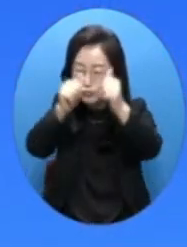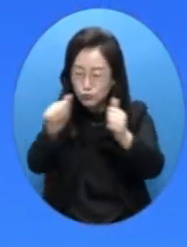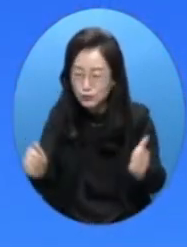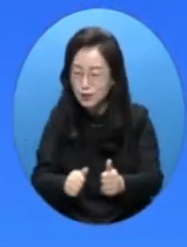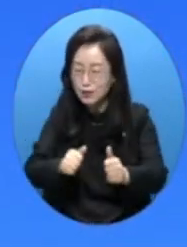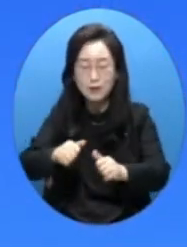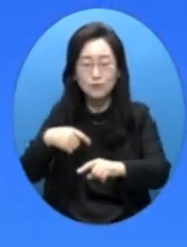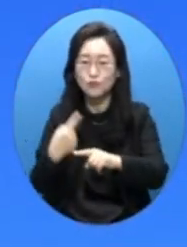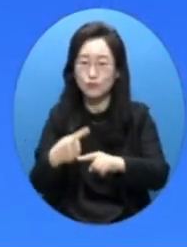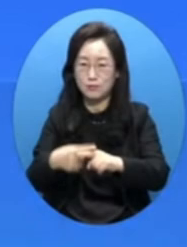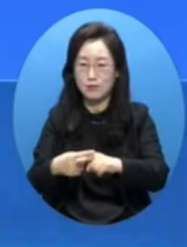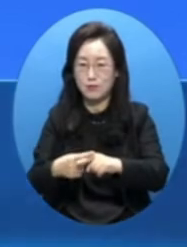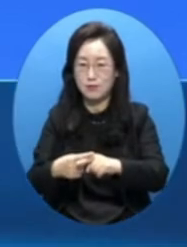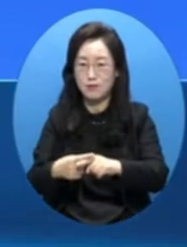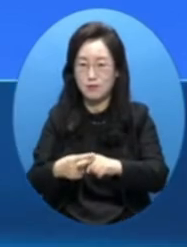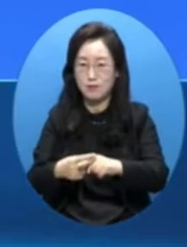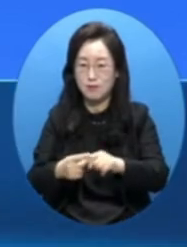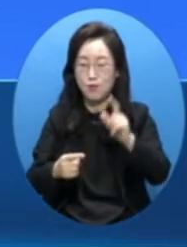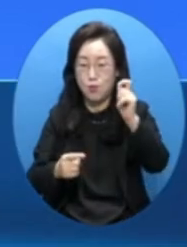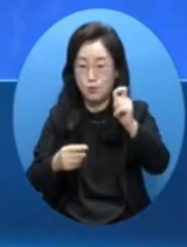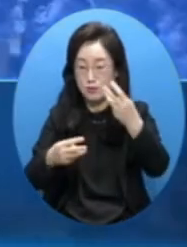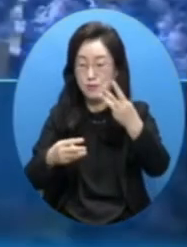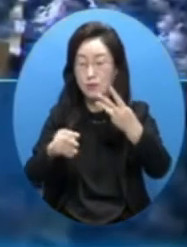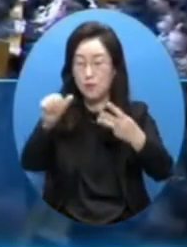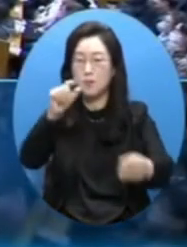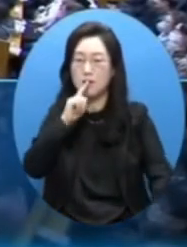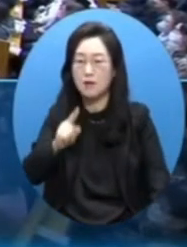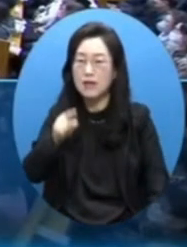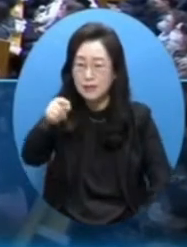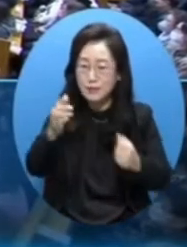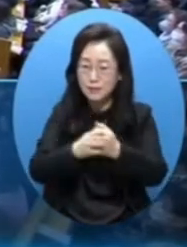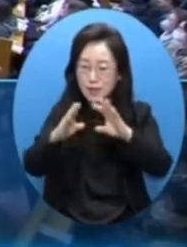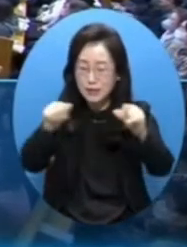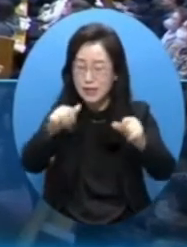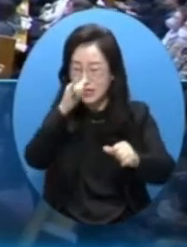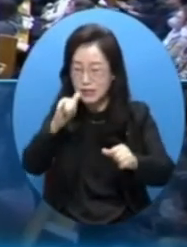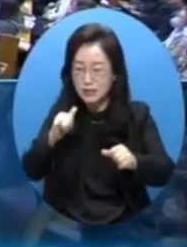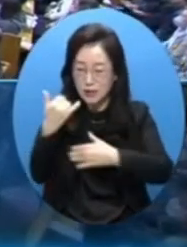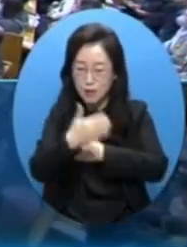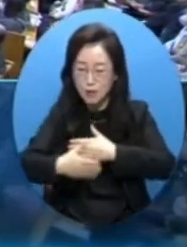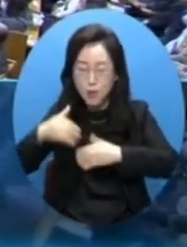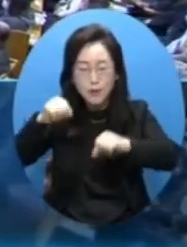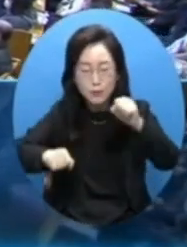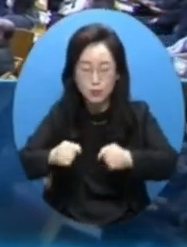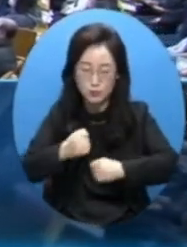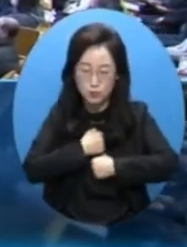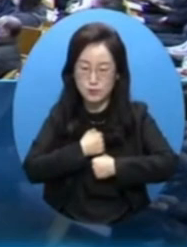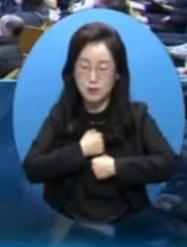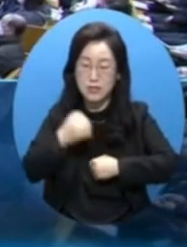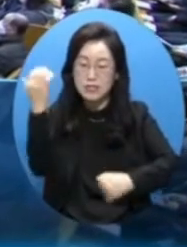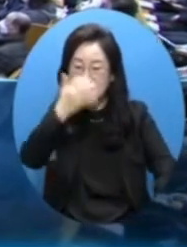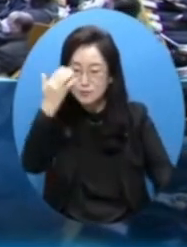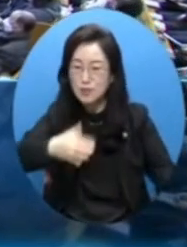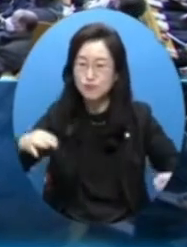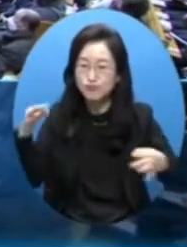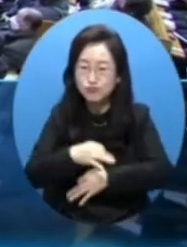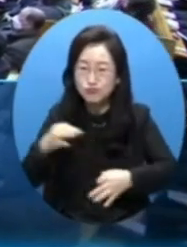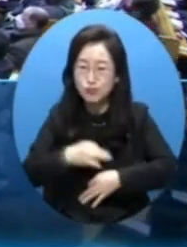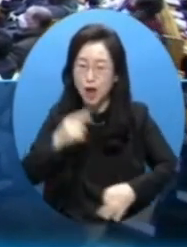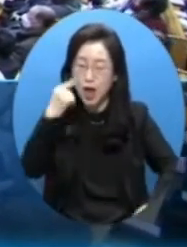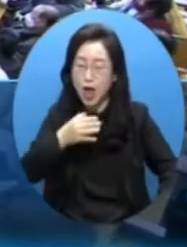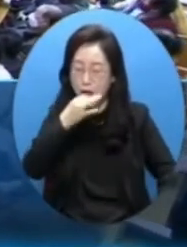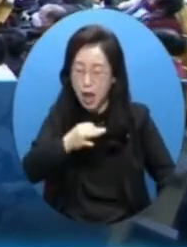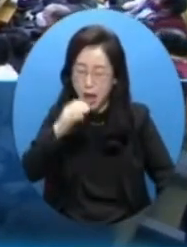3장 5절은 말씀하고 있습니다 그러므로 땅에는 지체를 죽이라 곧 음란과 부정과 사역과 악한